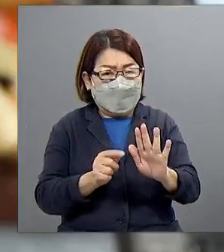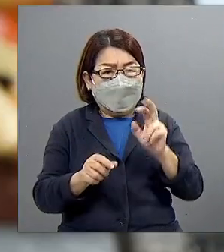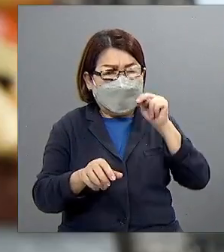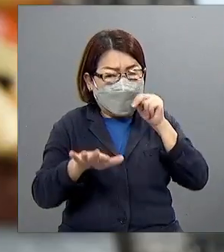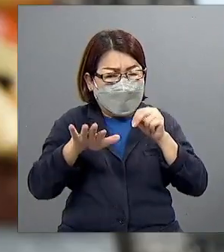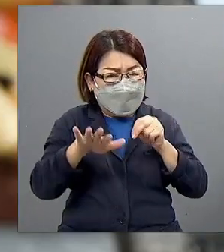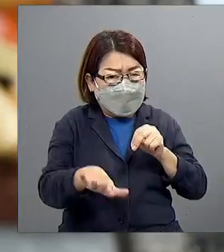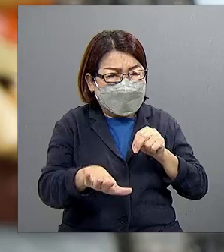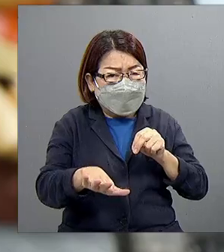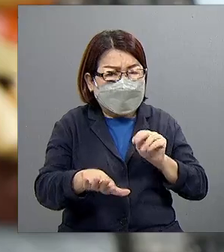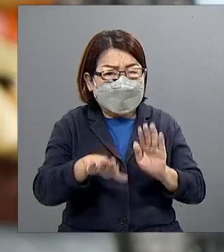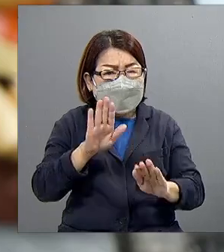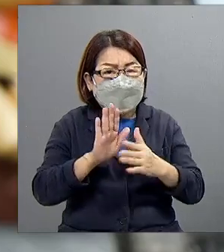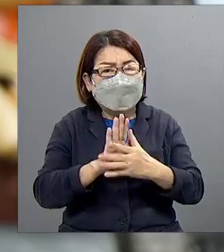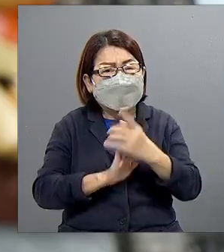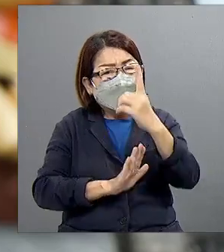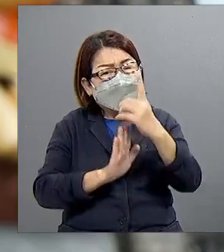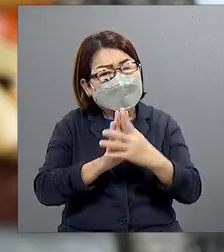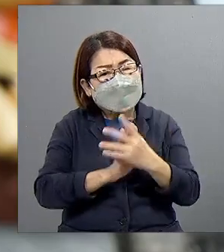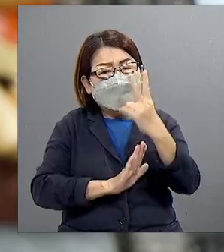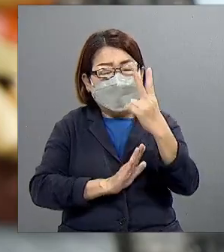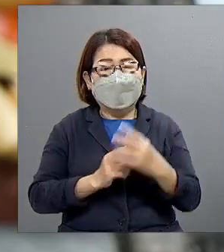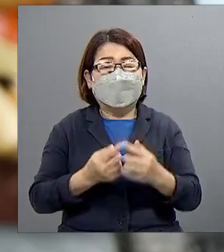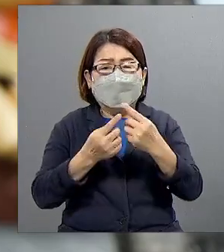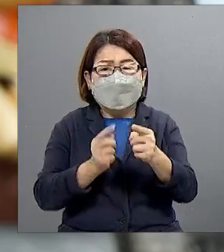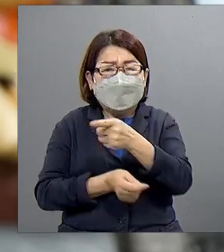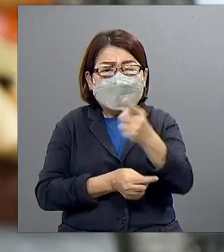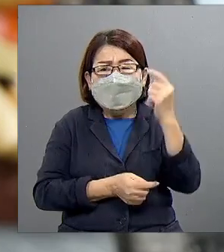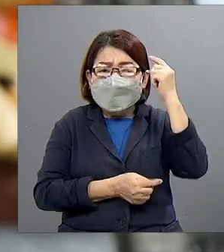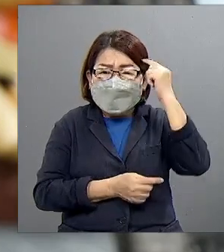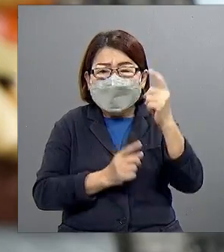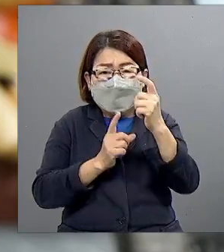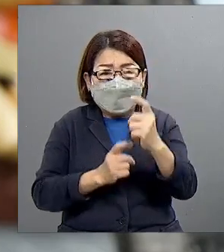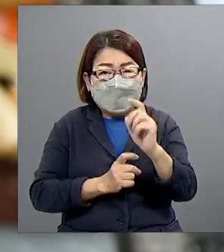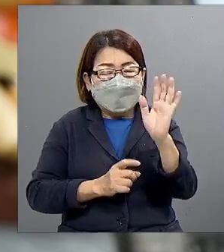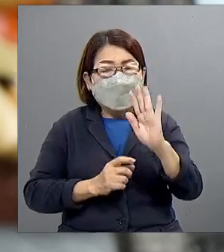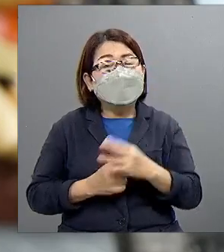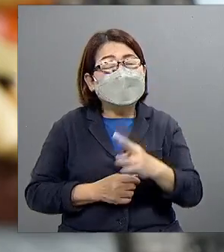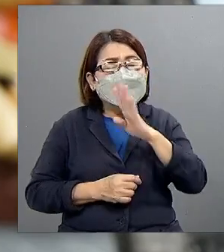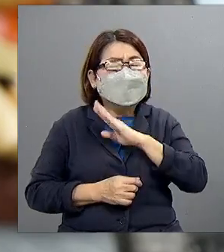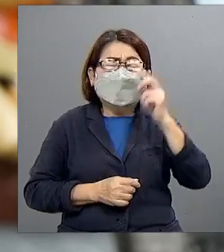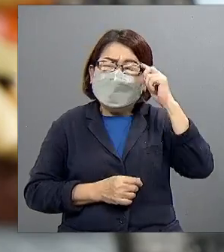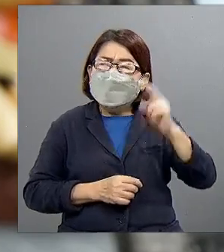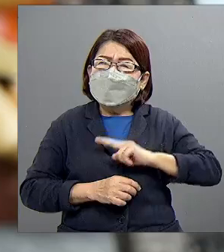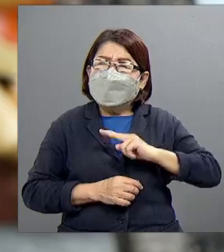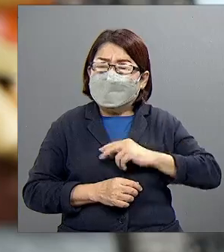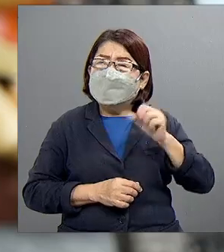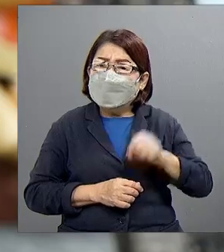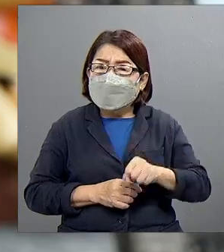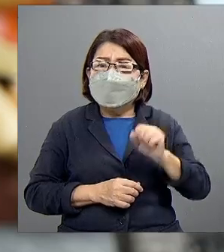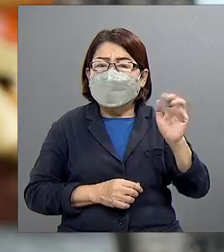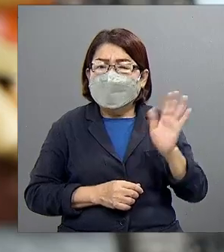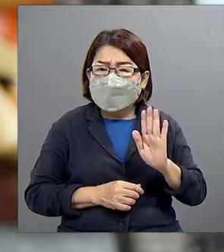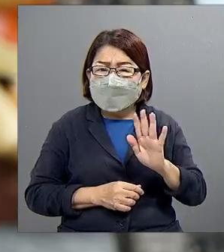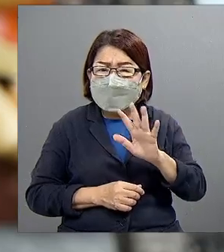ค่ะโรคนิ้วล็อกเนี่ยไม่ได้อันตรายอย่างที่คิดนะคะหากผู้ป่วยท่านใดสังเกตอาการแล้วสงสัยว่าตัวเองเริ่มจะมีอาการของโรคนิ้วล็อก